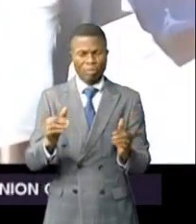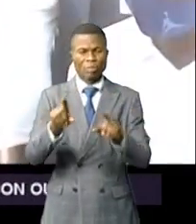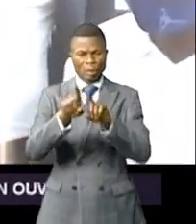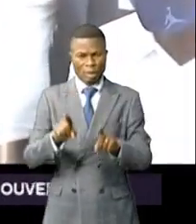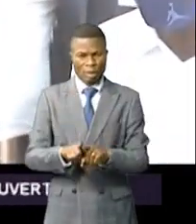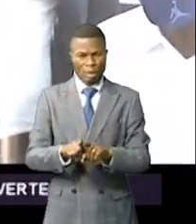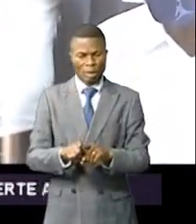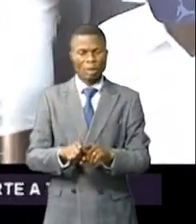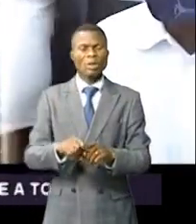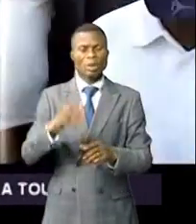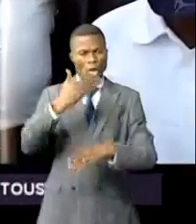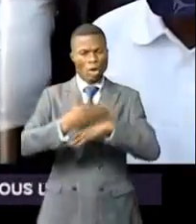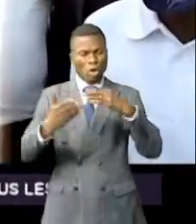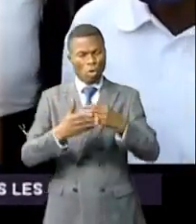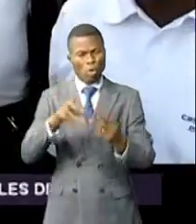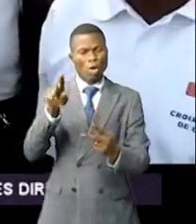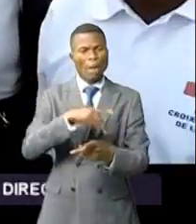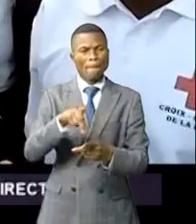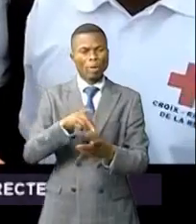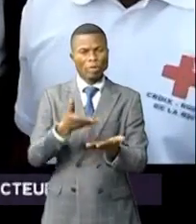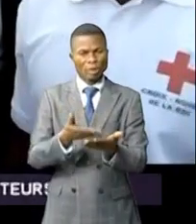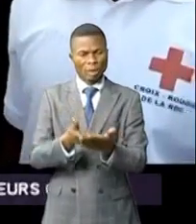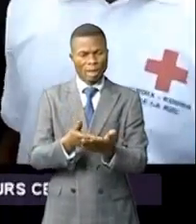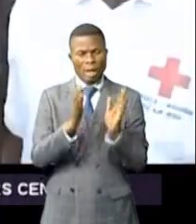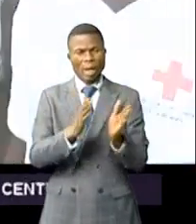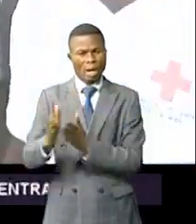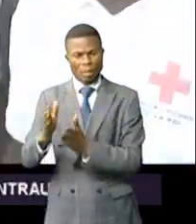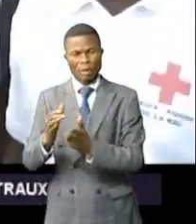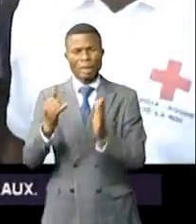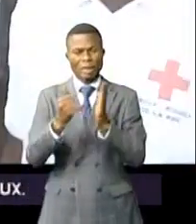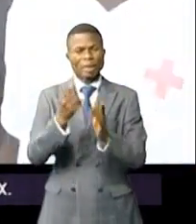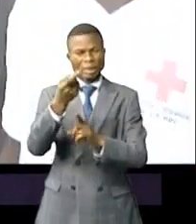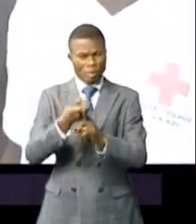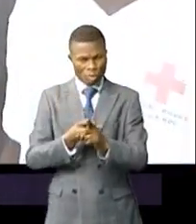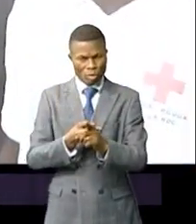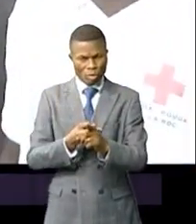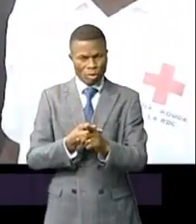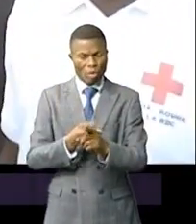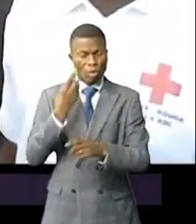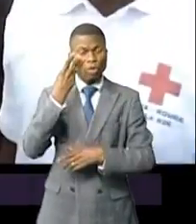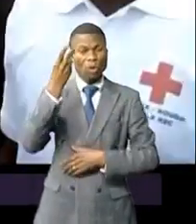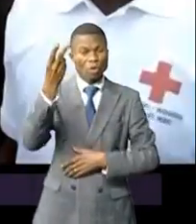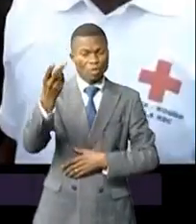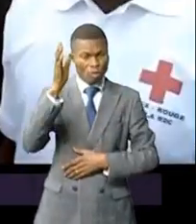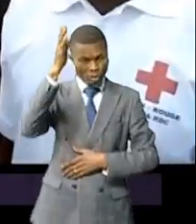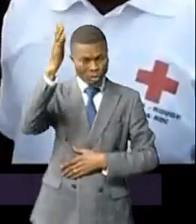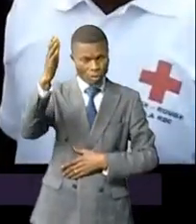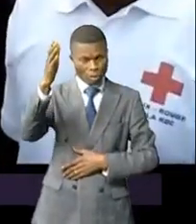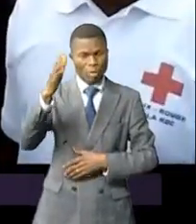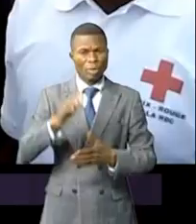a construits sont provisoires. Nous devons envisager dans 6 mois la perspective